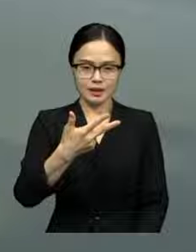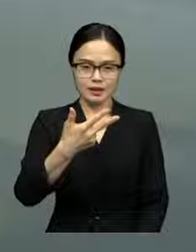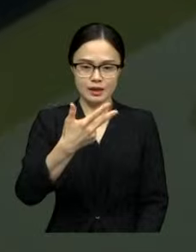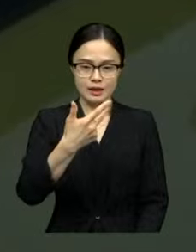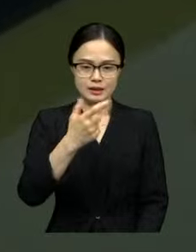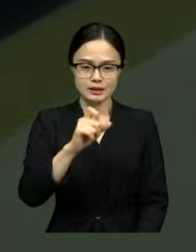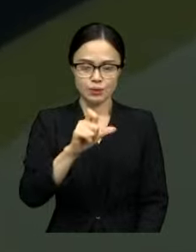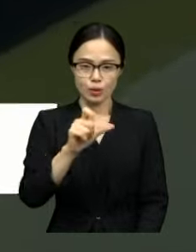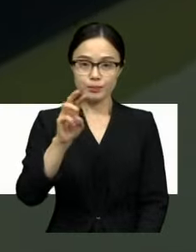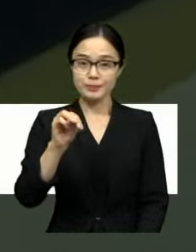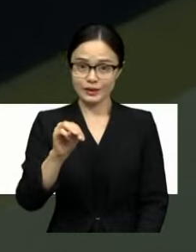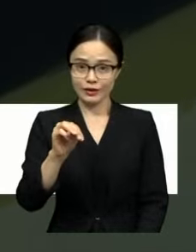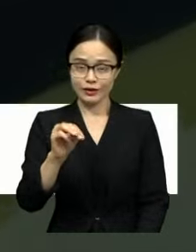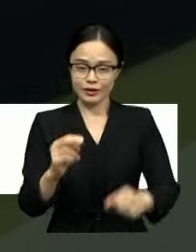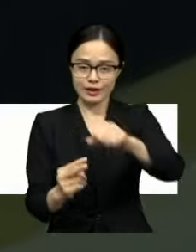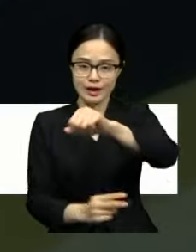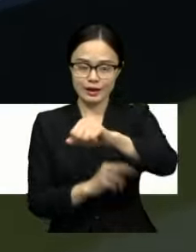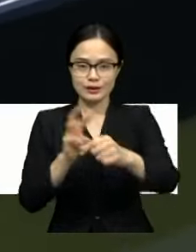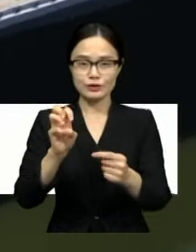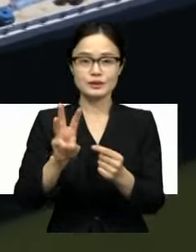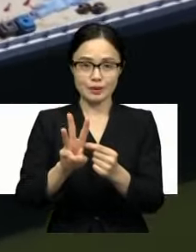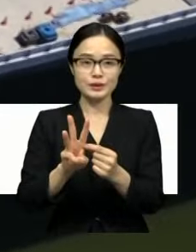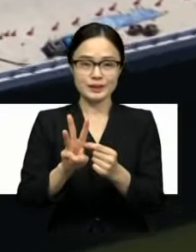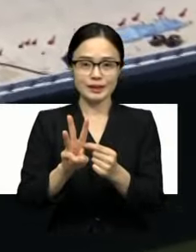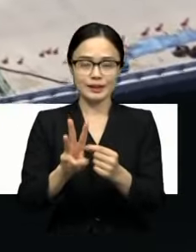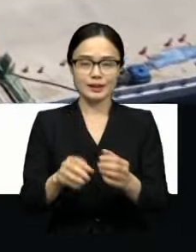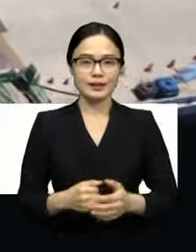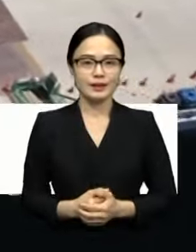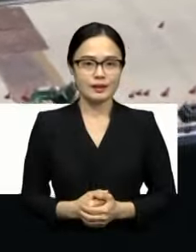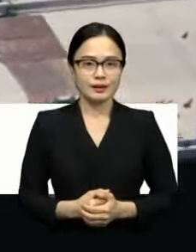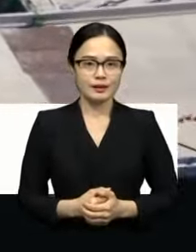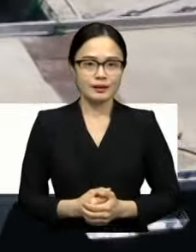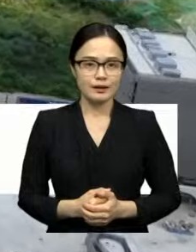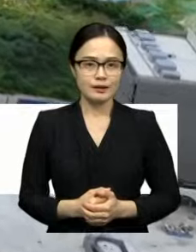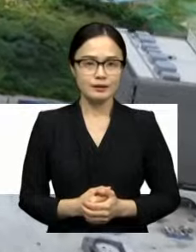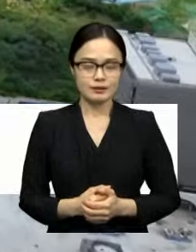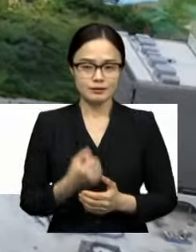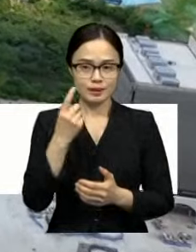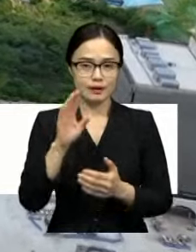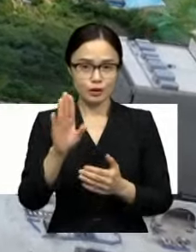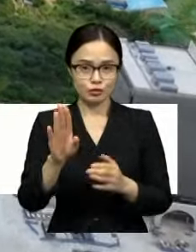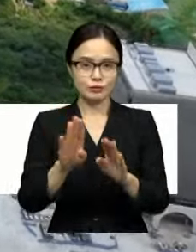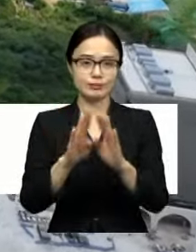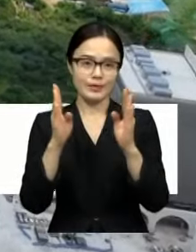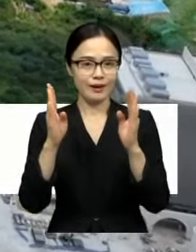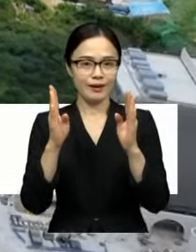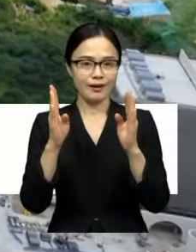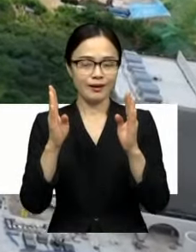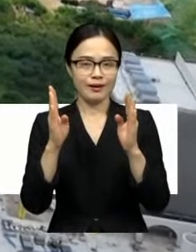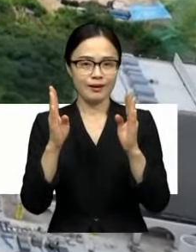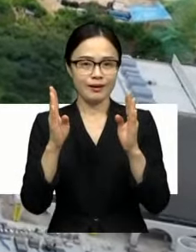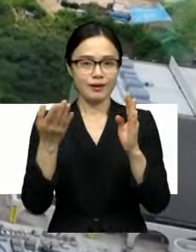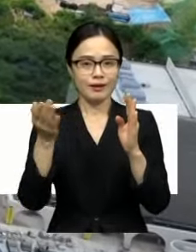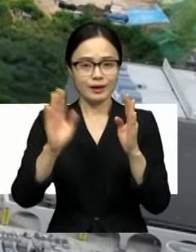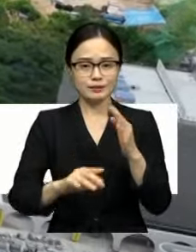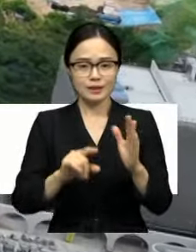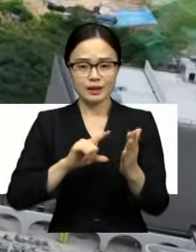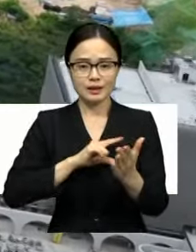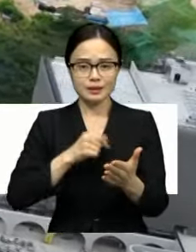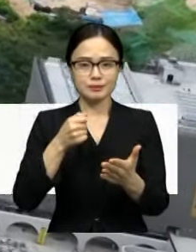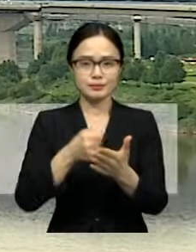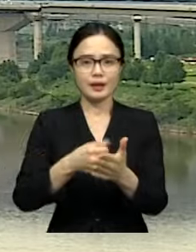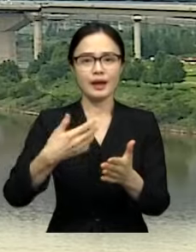교량입니다. 개통이 4개월여 앞으로 다가왔지만 강동구와 구리시의 이름 분쟁은 현재